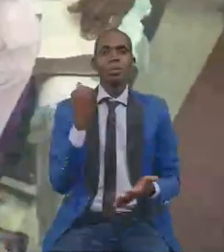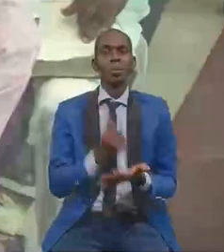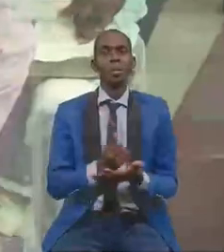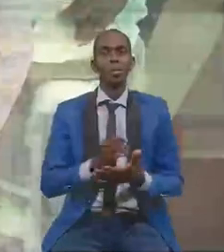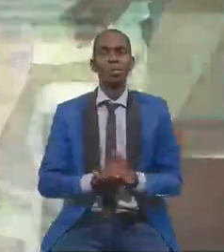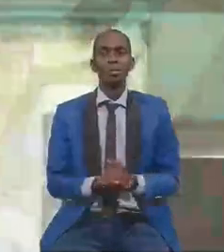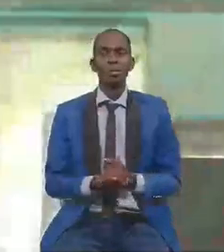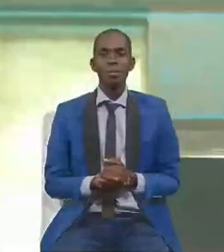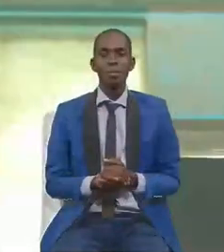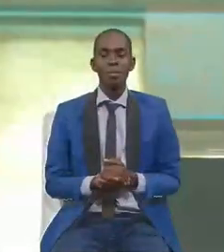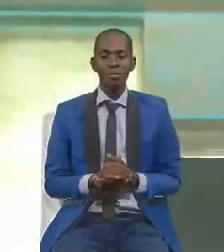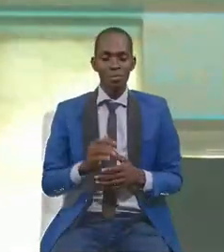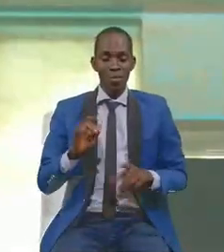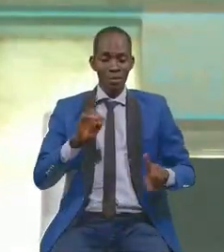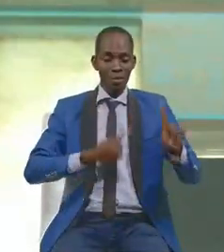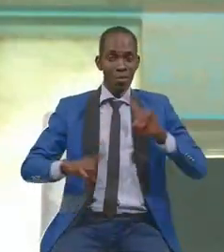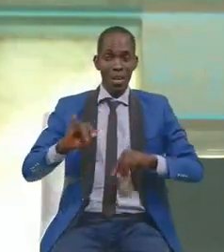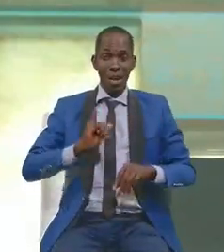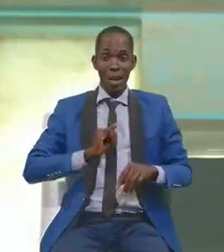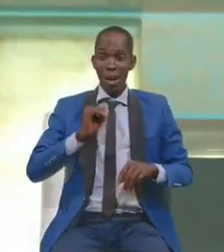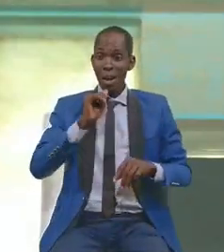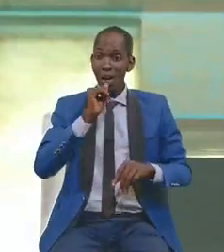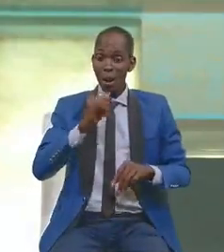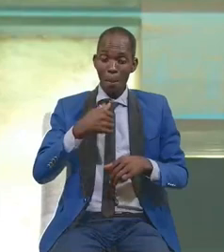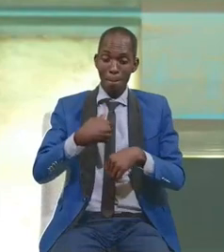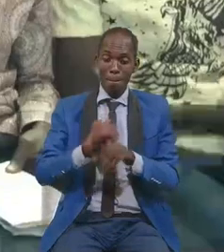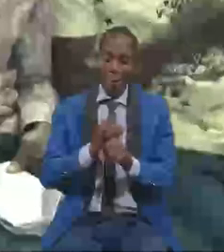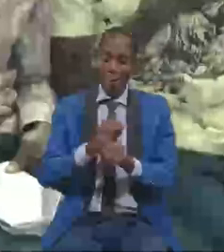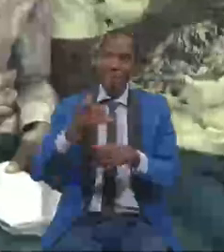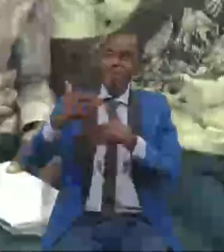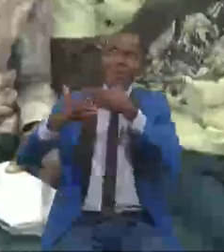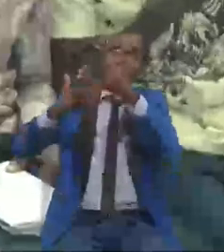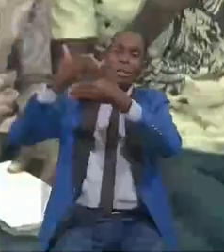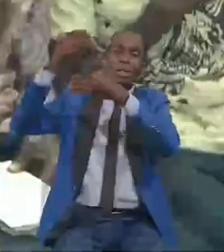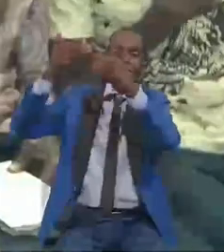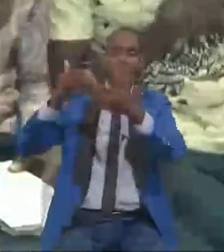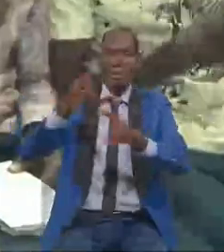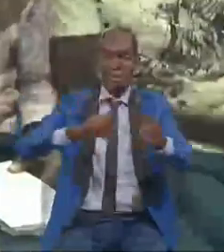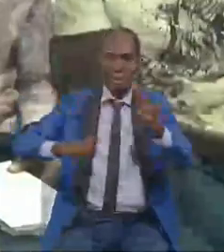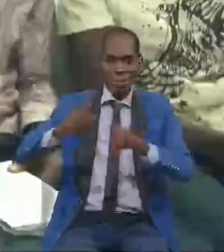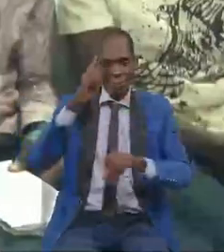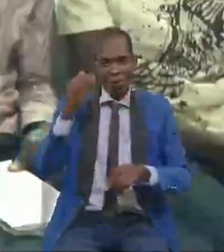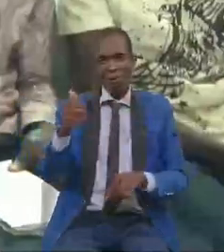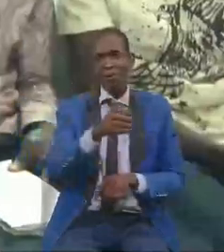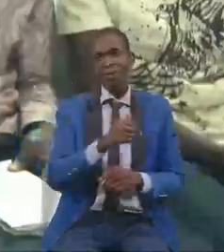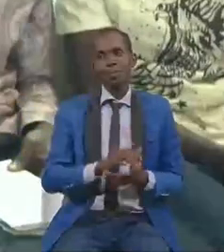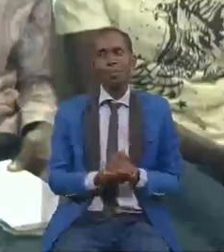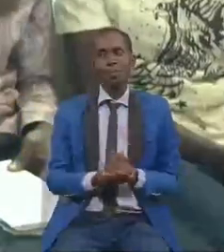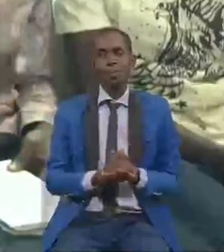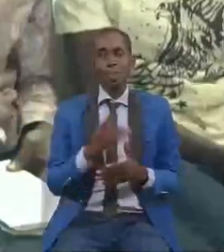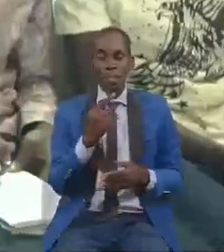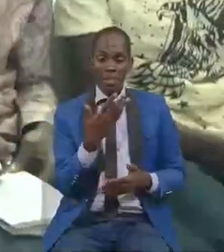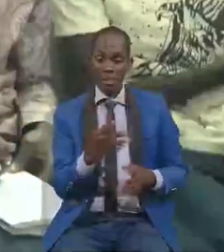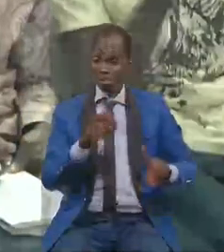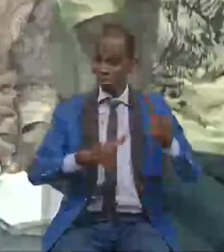Je fais le progrès. Moi, je fais le progrès. Je fais du progrès. Les choses